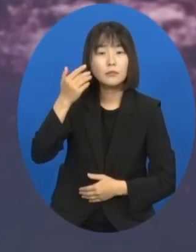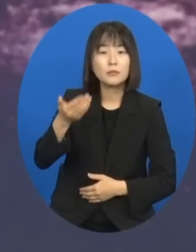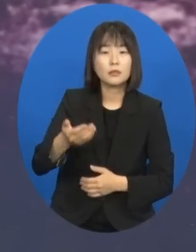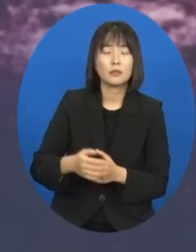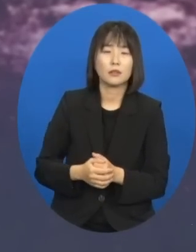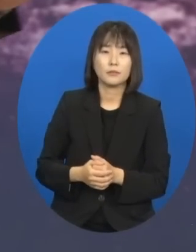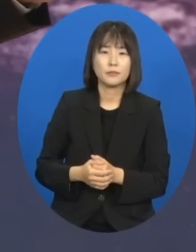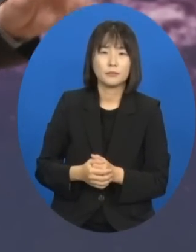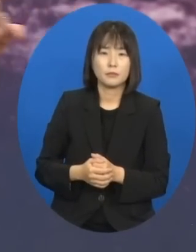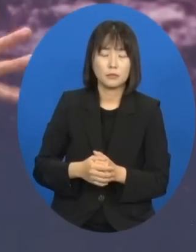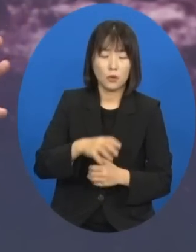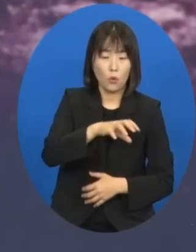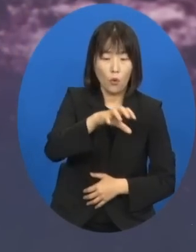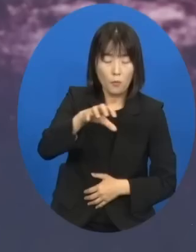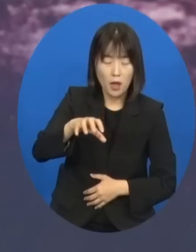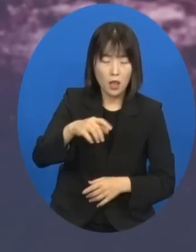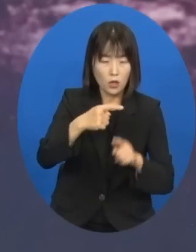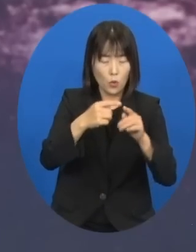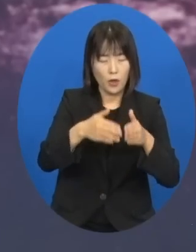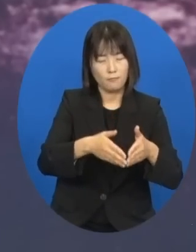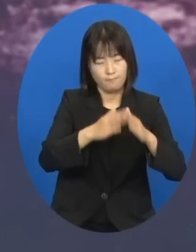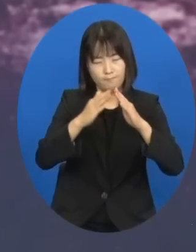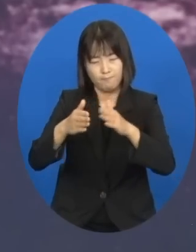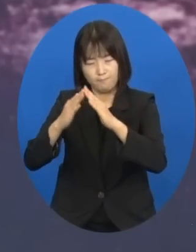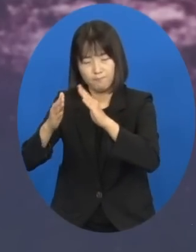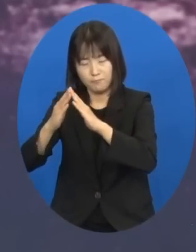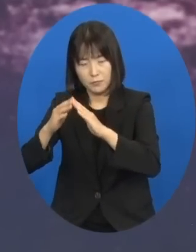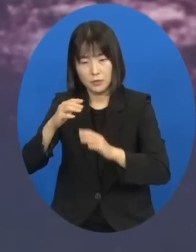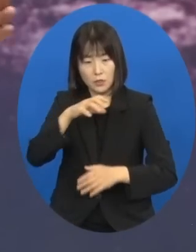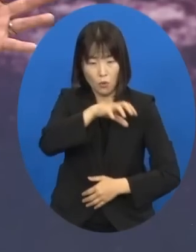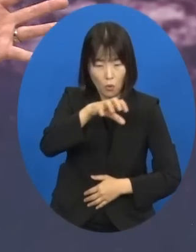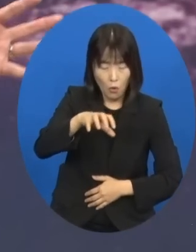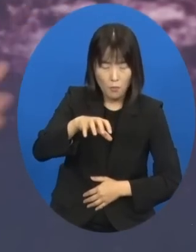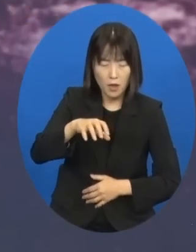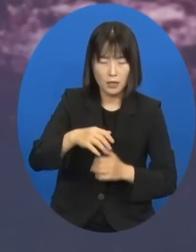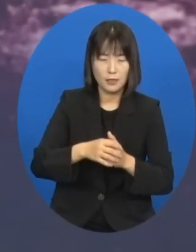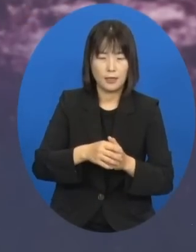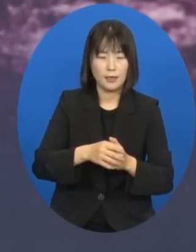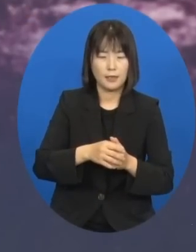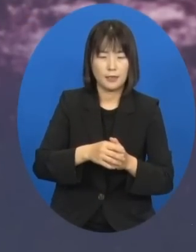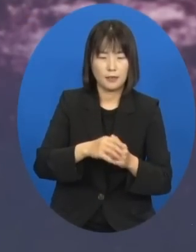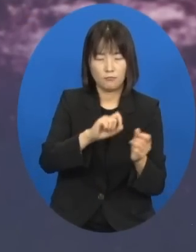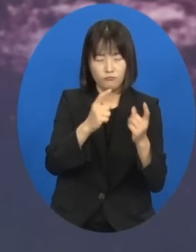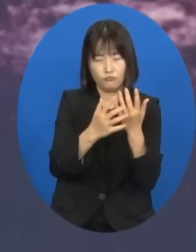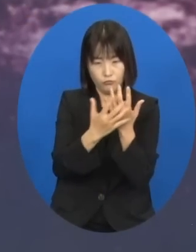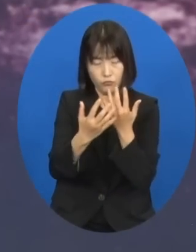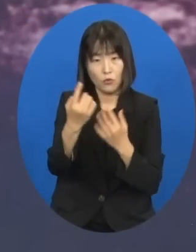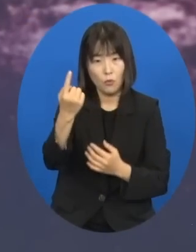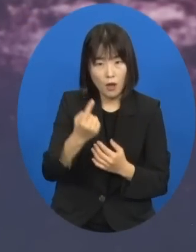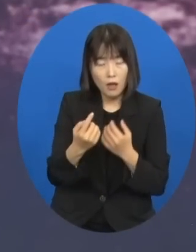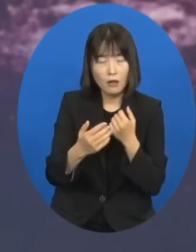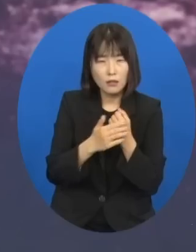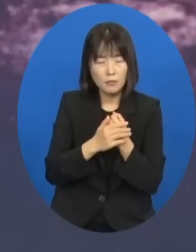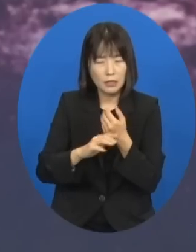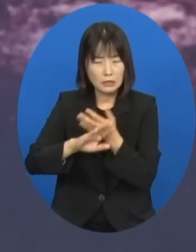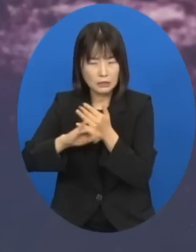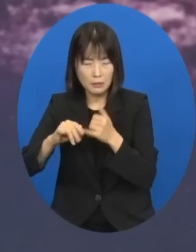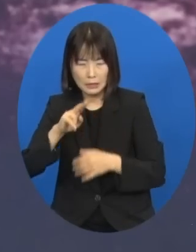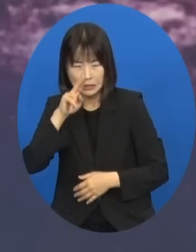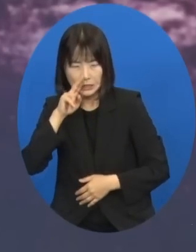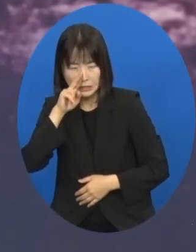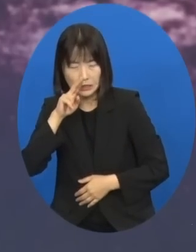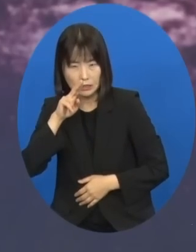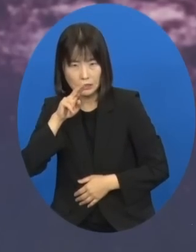자기가 가는 것마다 교회를 세우고 가는 것마다 붕이 일어나고 가는 것마다 제자들이 세워지니까 사람들이 시기하는 거야. 하나님이 저 사람만 쓰나 봐